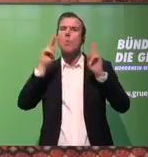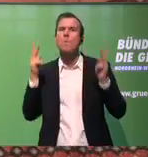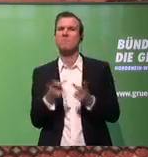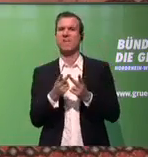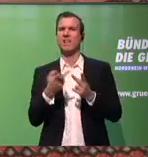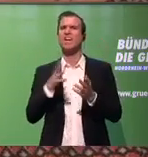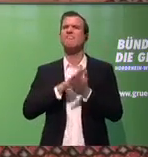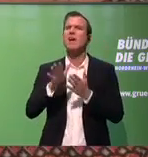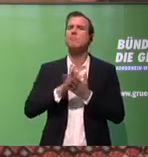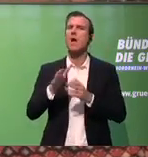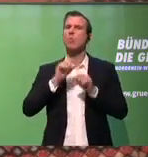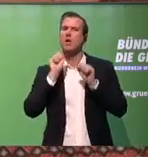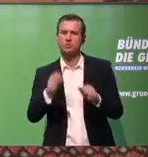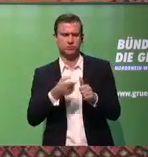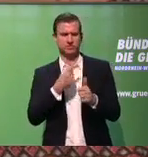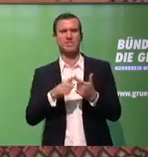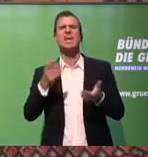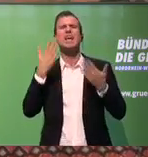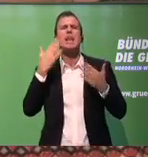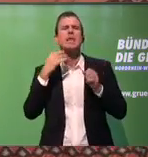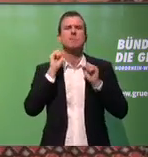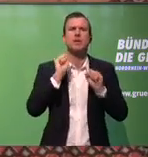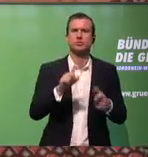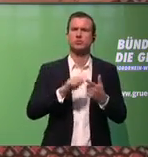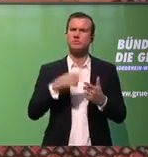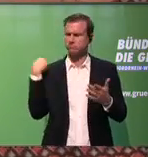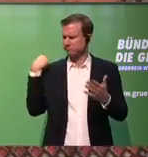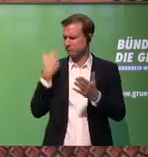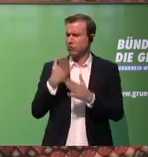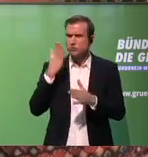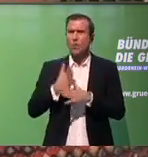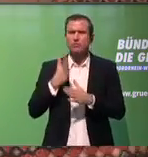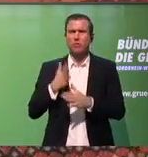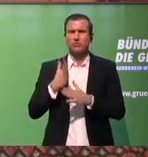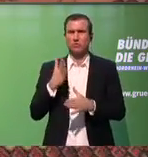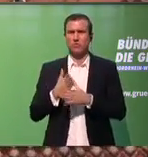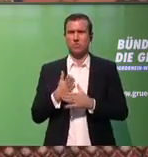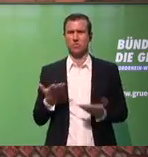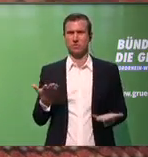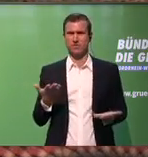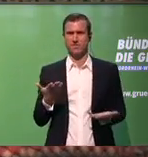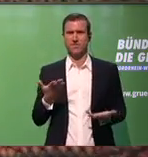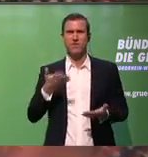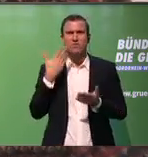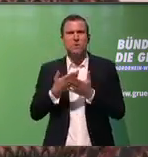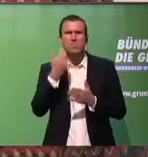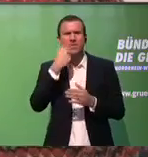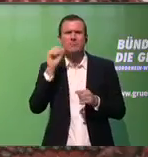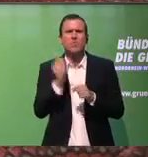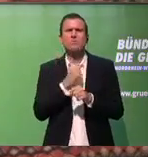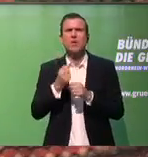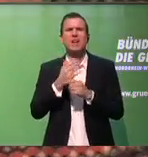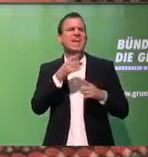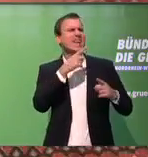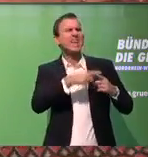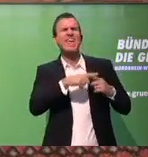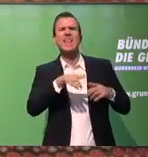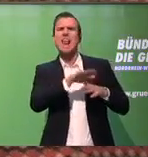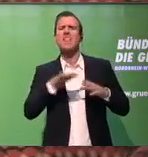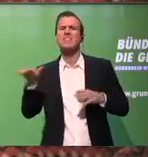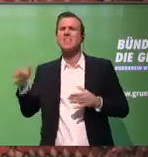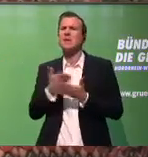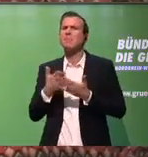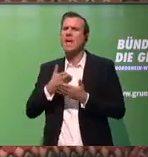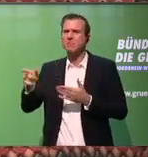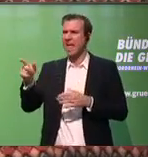des Verbraucherschutzes oder des Klimaschutzes seit langer Zeit tun. Es kann nicht sein, dass in Griechenland in der Krise